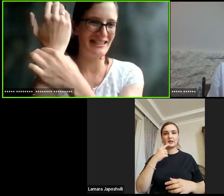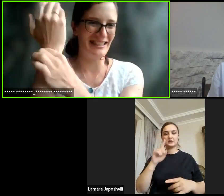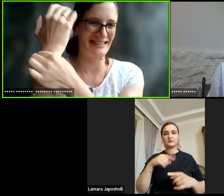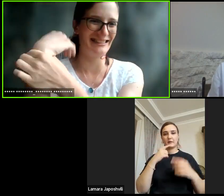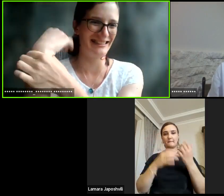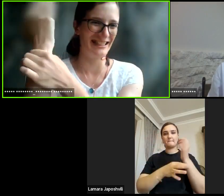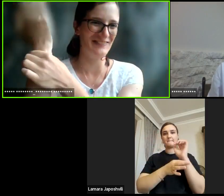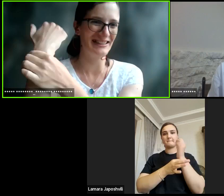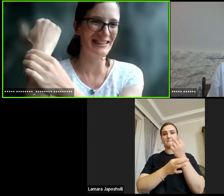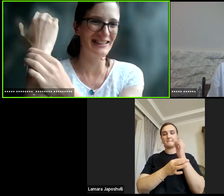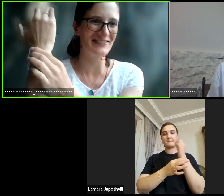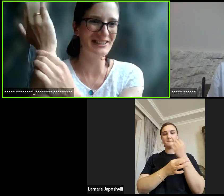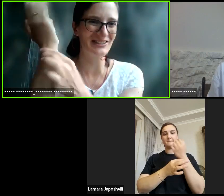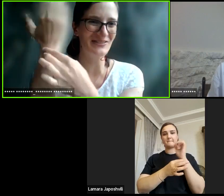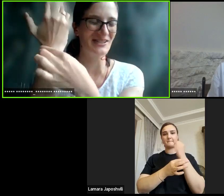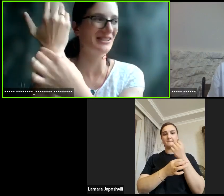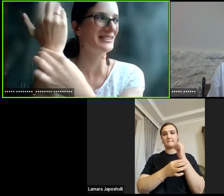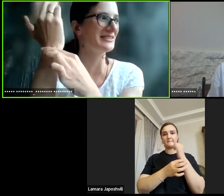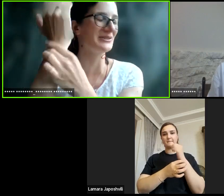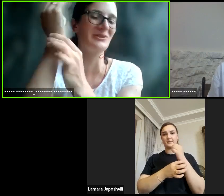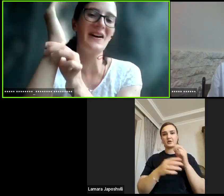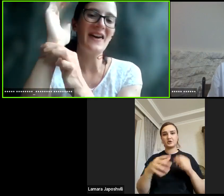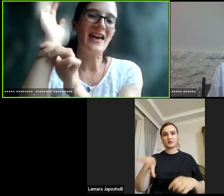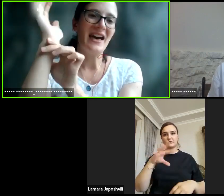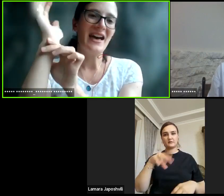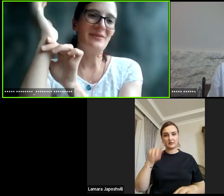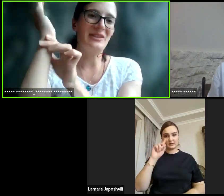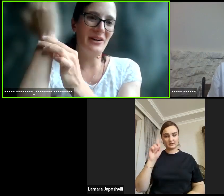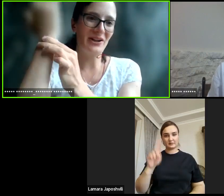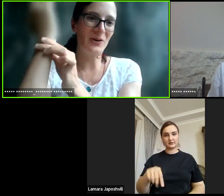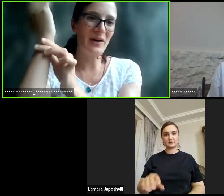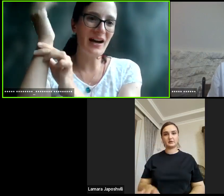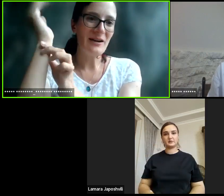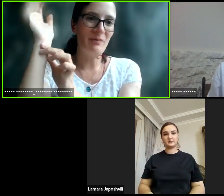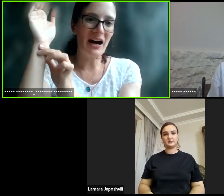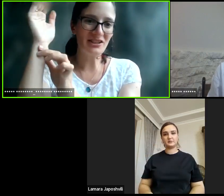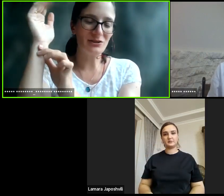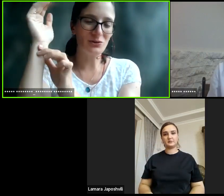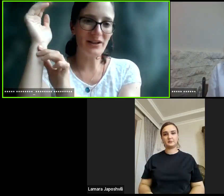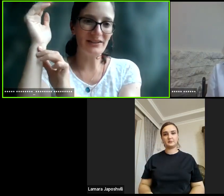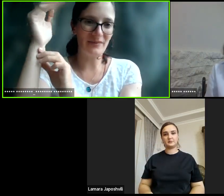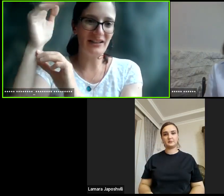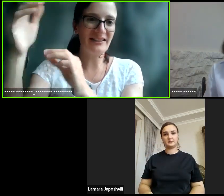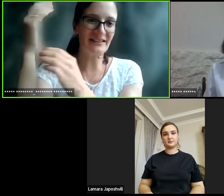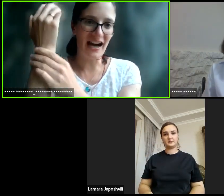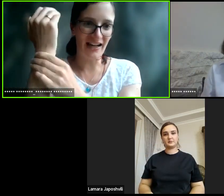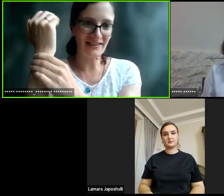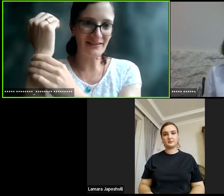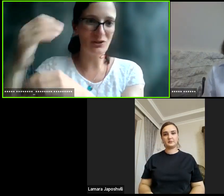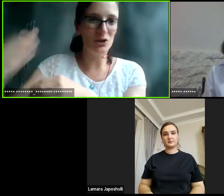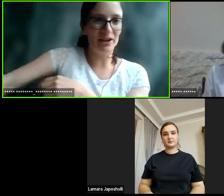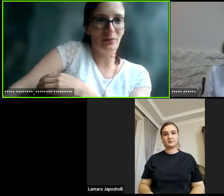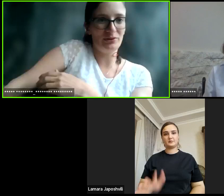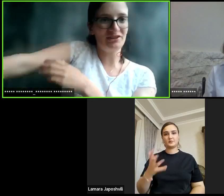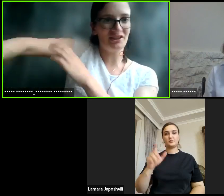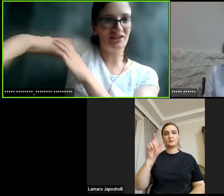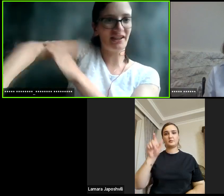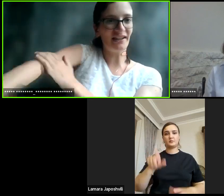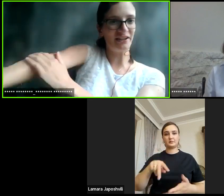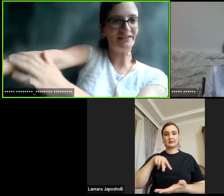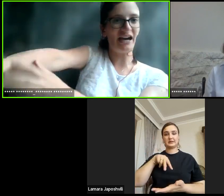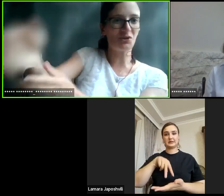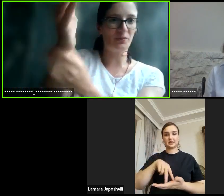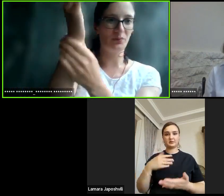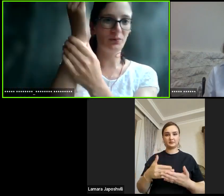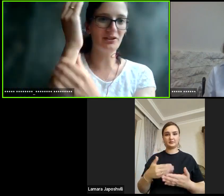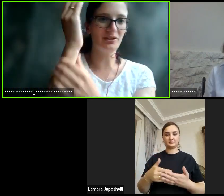და მაჯის საათს შეიძლება ატარებდეთ, ხო? მაჯის სტრუქტურა. მდებარეობა, მაჯის თუ ადამიანი დგას, მდგომარე პოზიციაში და